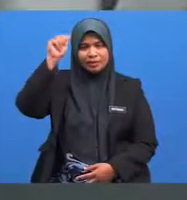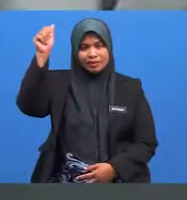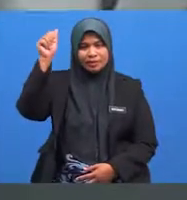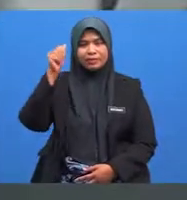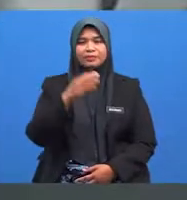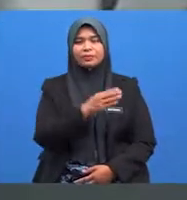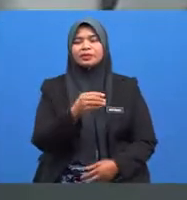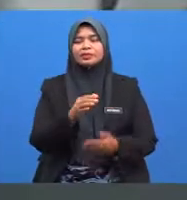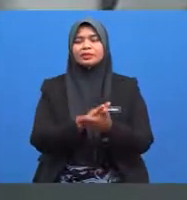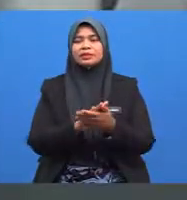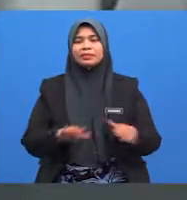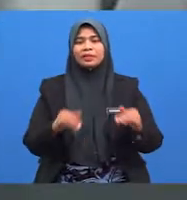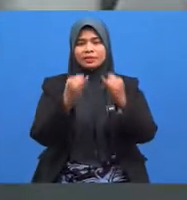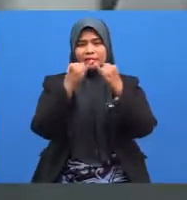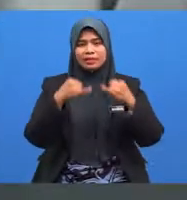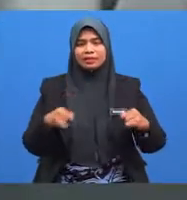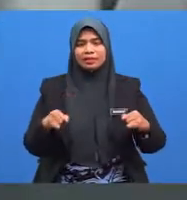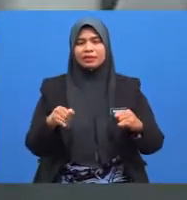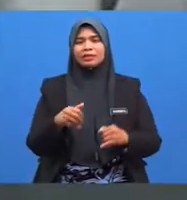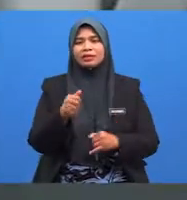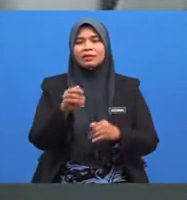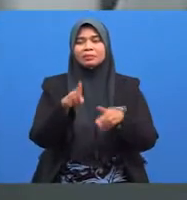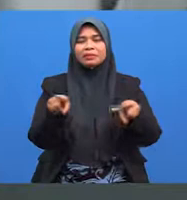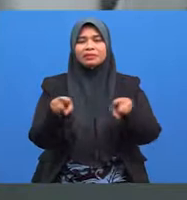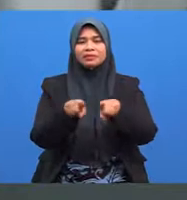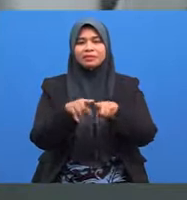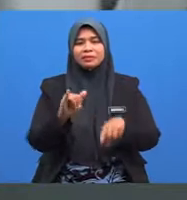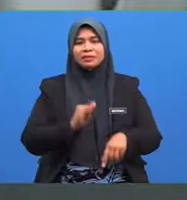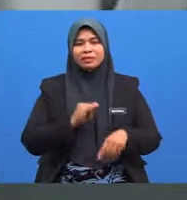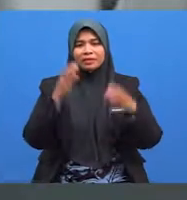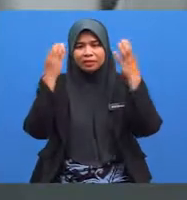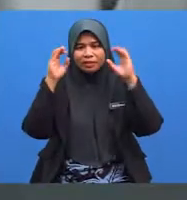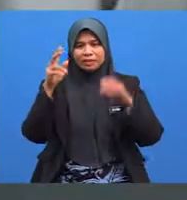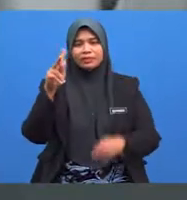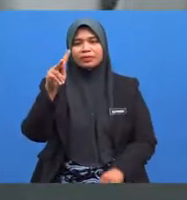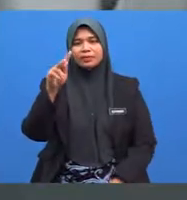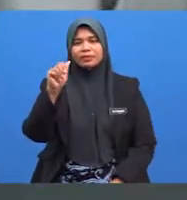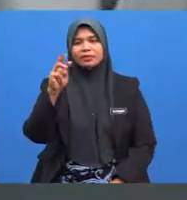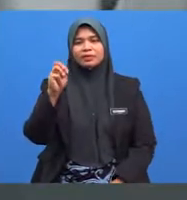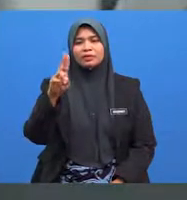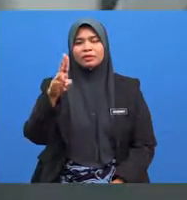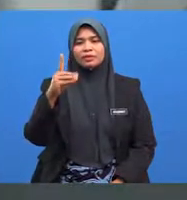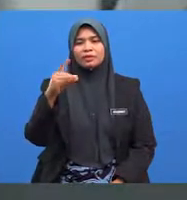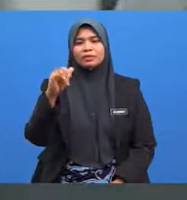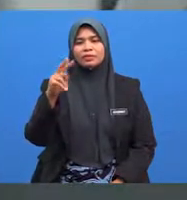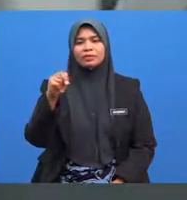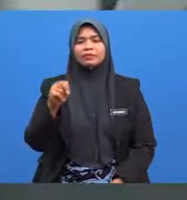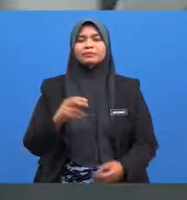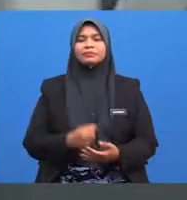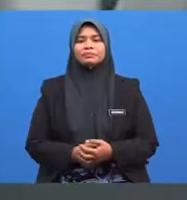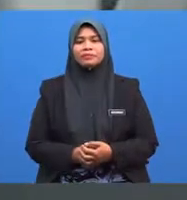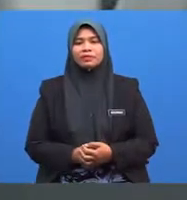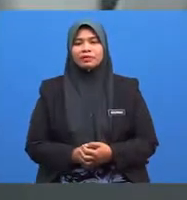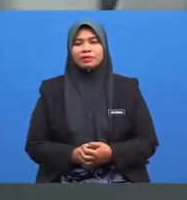Assalamualaikum dan selamat sejahtera. Anda bersama saya, Cikgu Kamarudin Ali, Guru Sejarah dari Kolej Tingkatan